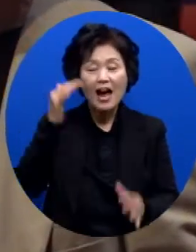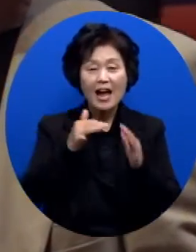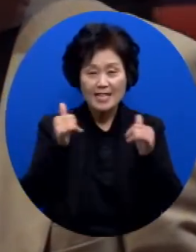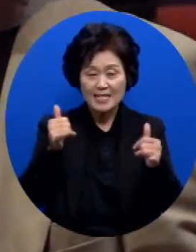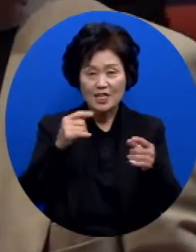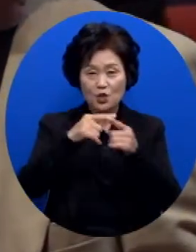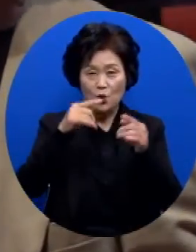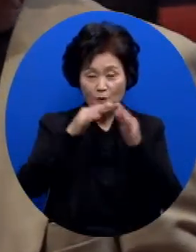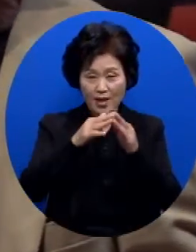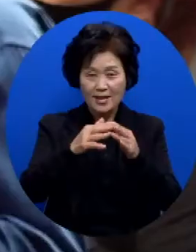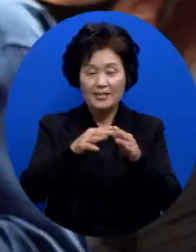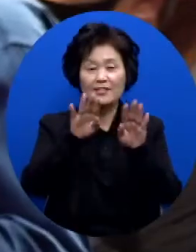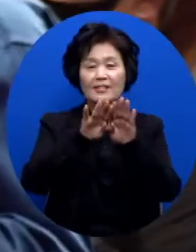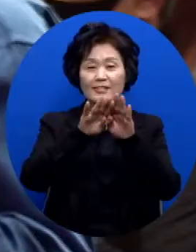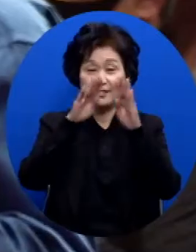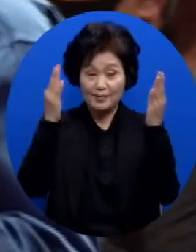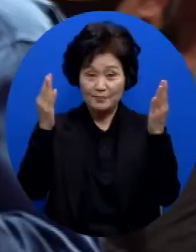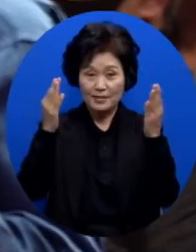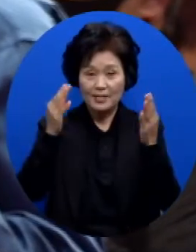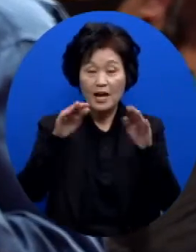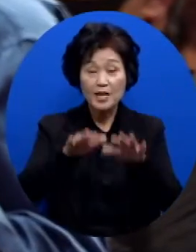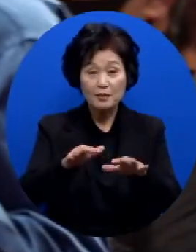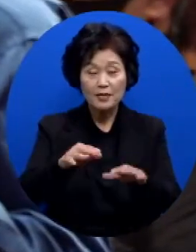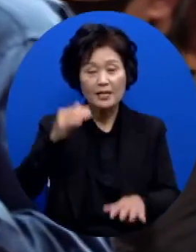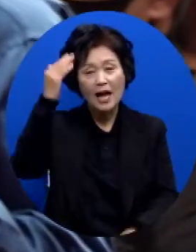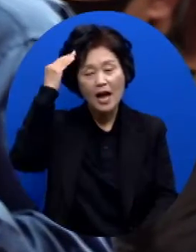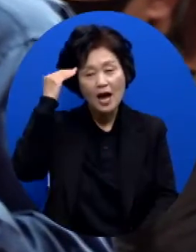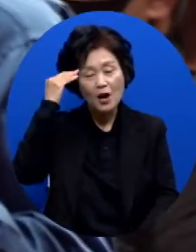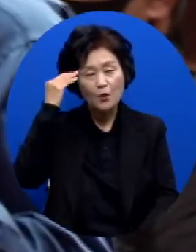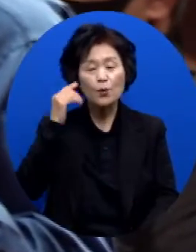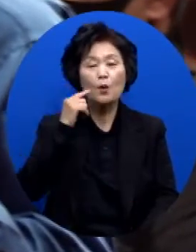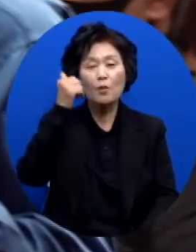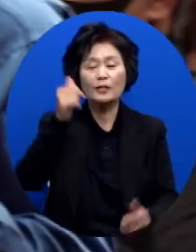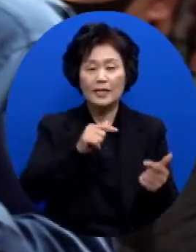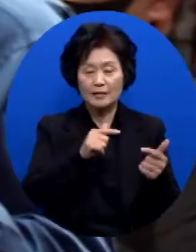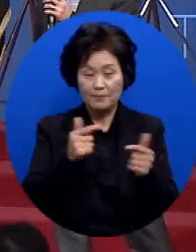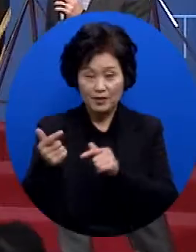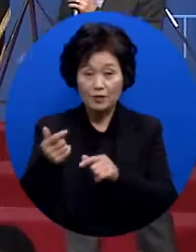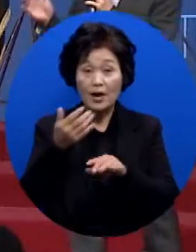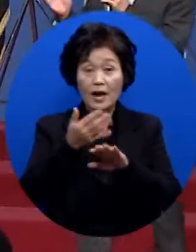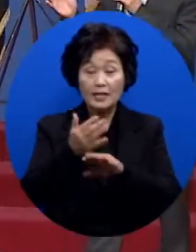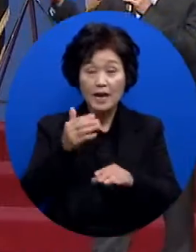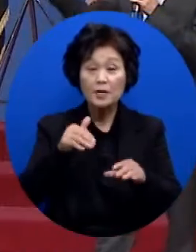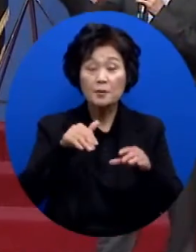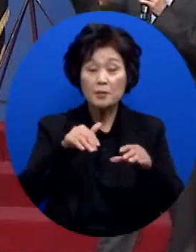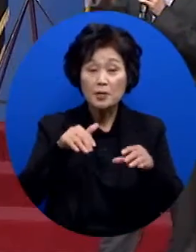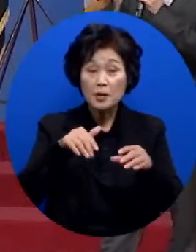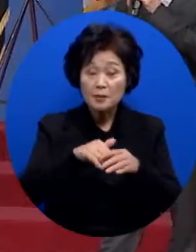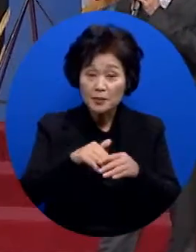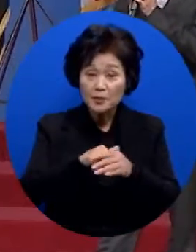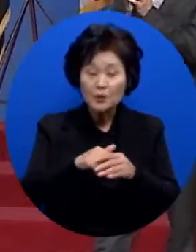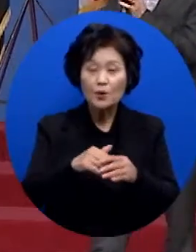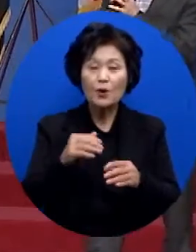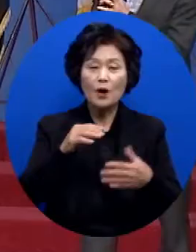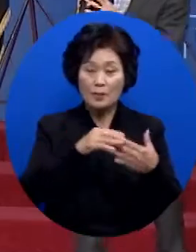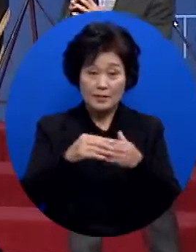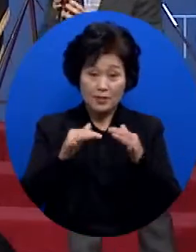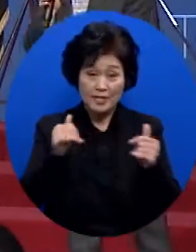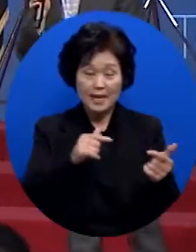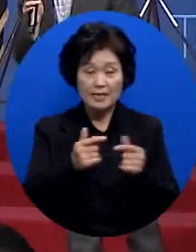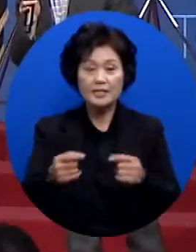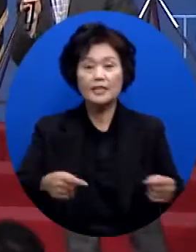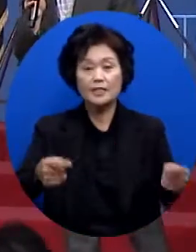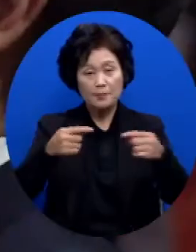이번 기도회엔 한인교회 목회자들과 성도들을 비롯해 다민족 교회 지도자들이 참석했으며 CTS